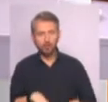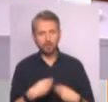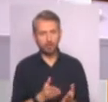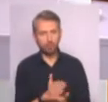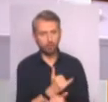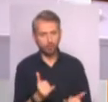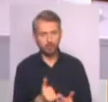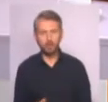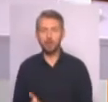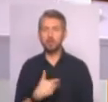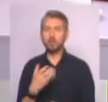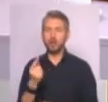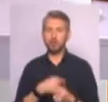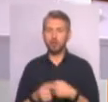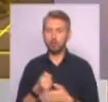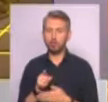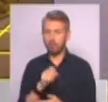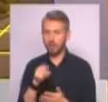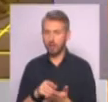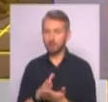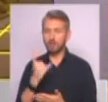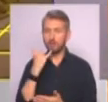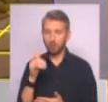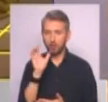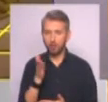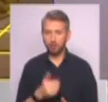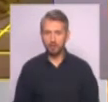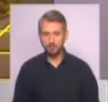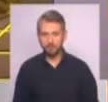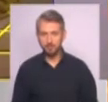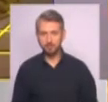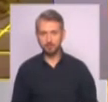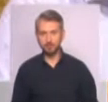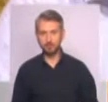послуг. Зрозуміло, ми ще повернемось до цього питання. В нас є дозвонювач, слухаємо вас.